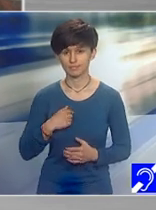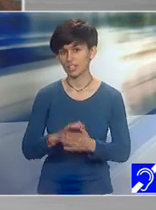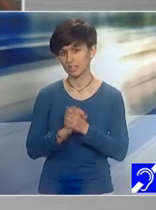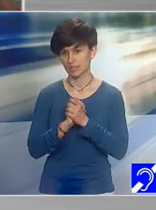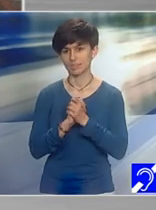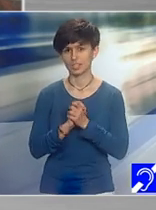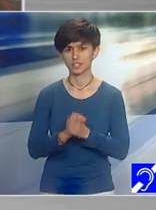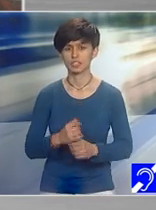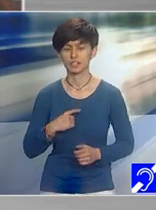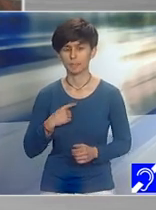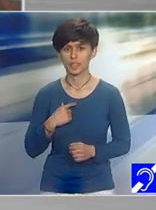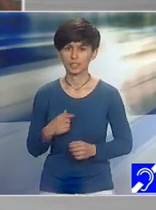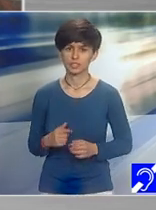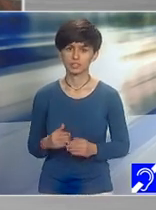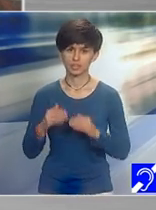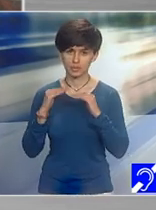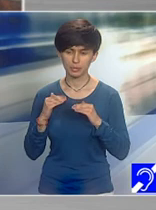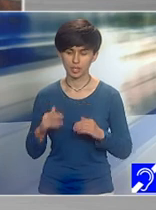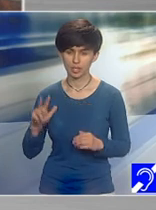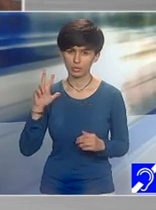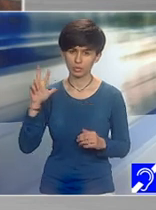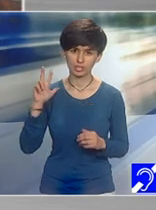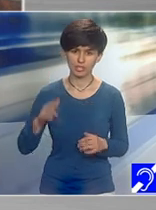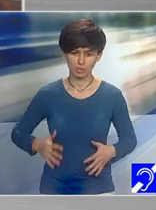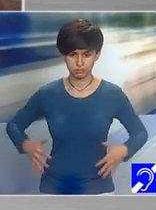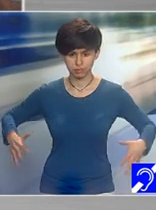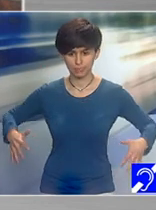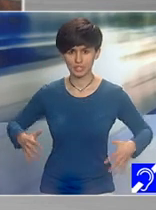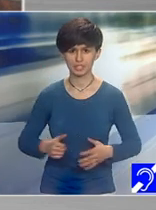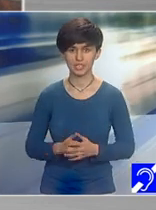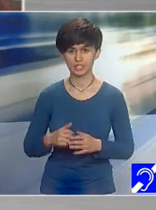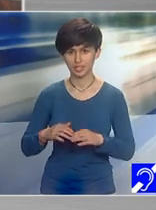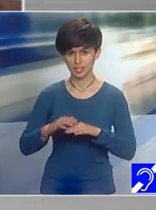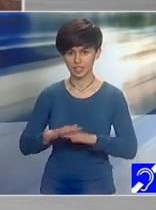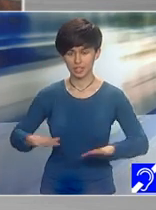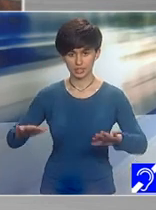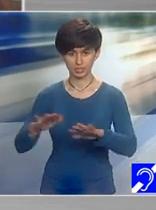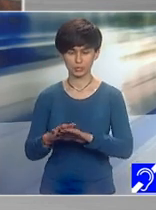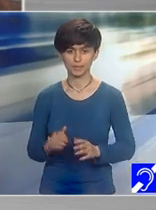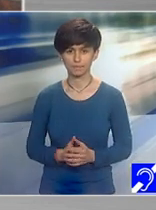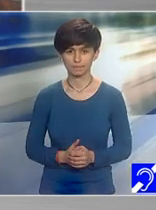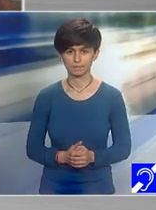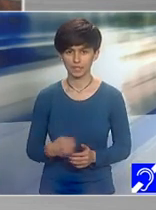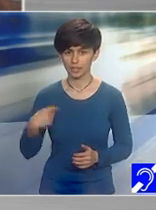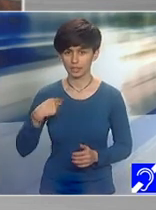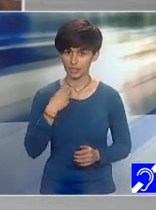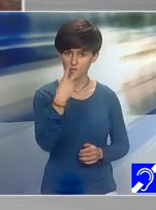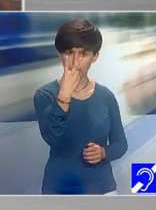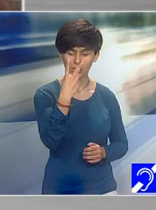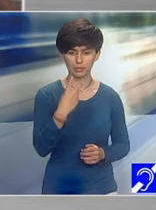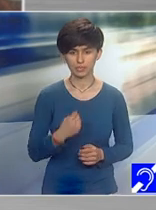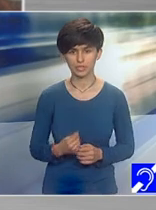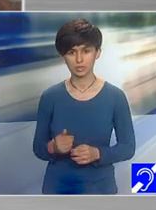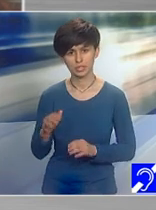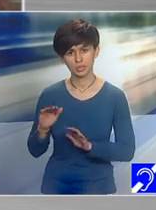locul 3 la obezitate în lume. Acum vineri am văzut întâmplător după meciul de basket, mă primam pe lângă